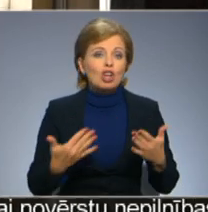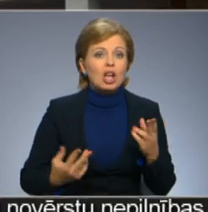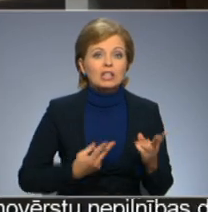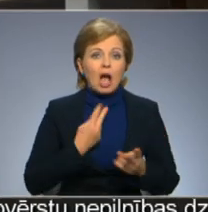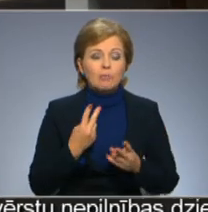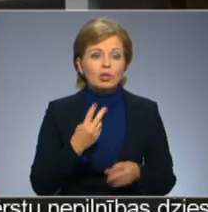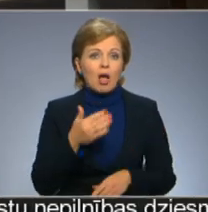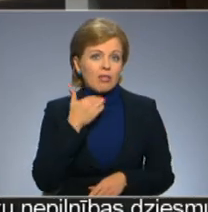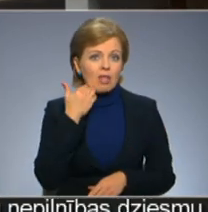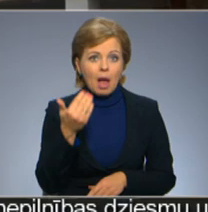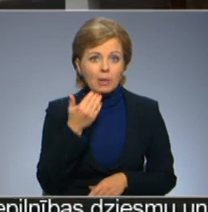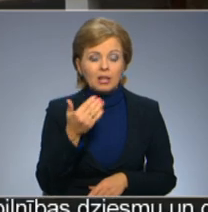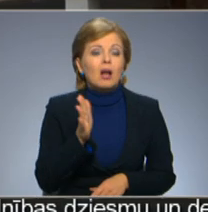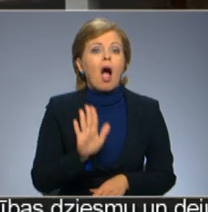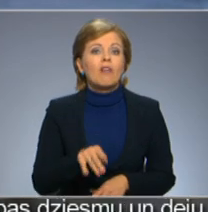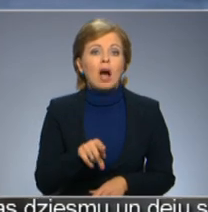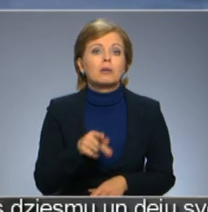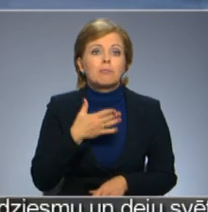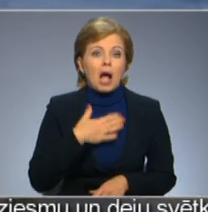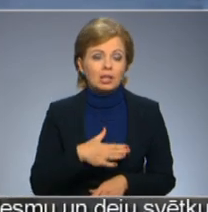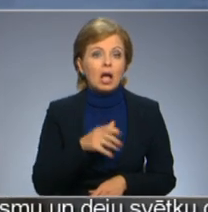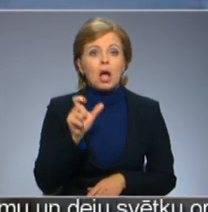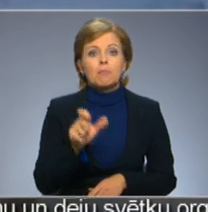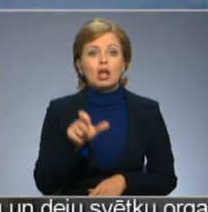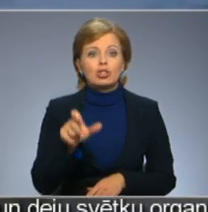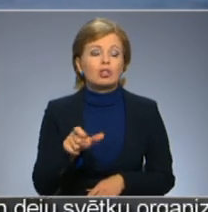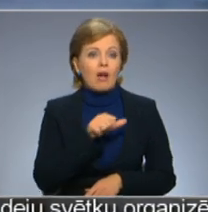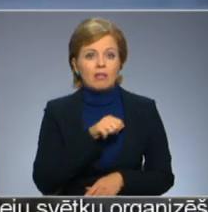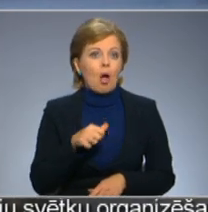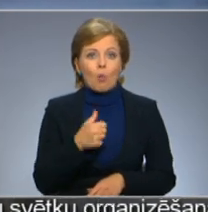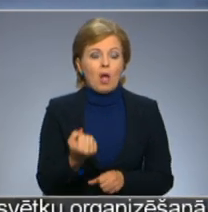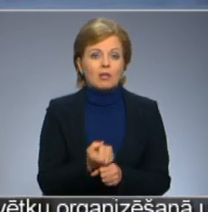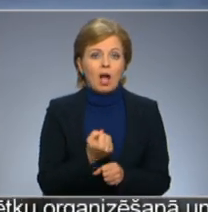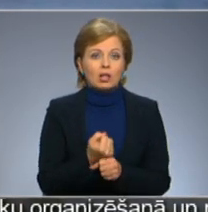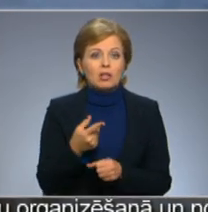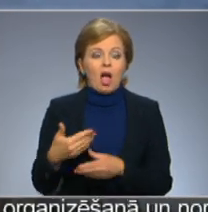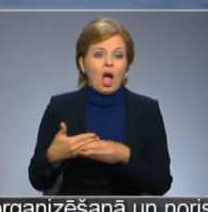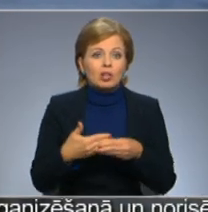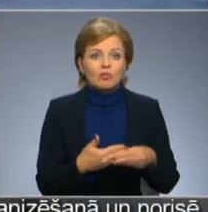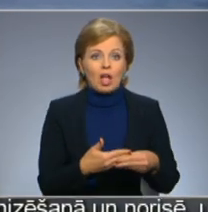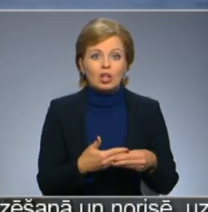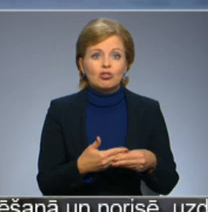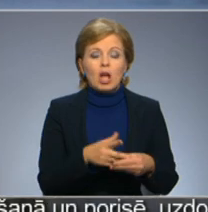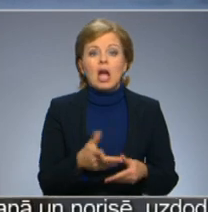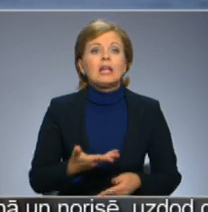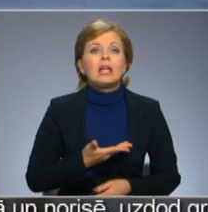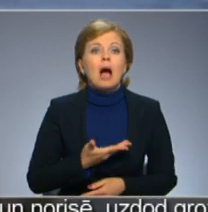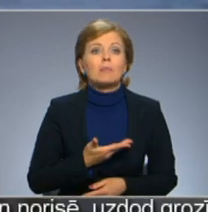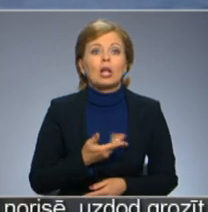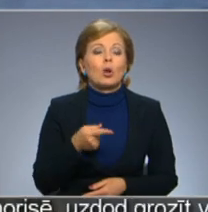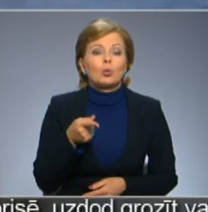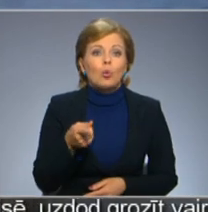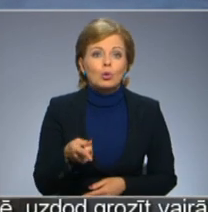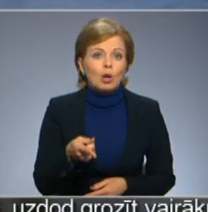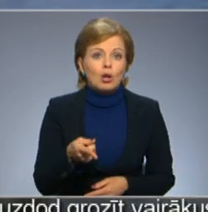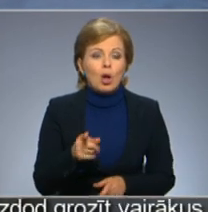Nē, nepatīk, kā te varbūt patikties. Pašiem cilvēkiem te nav ko darīt, nu atradušo. Kāds tur iemītnieks, kāds tur